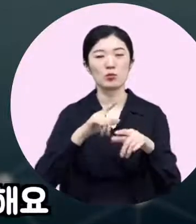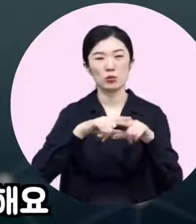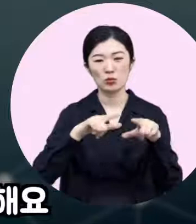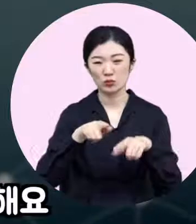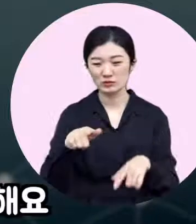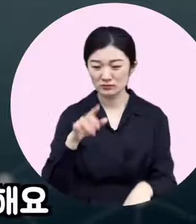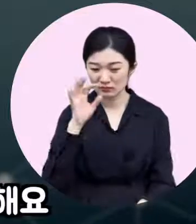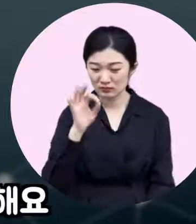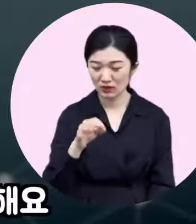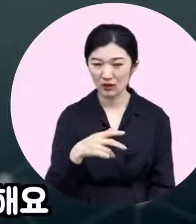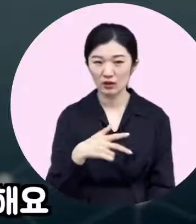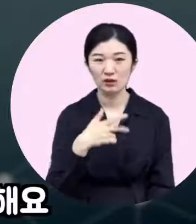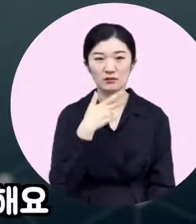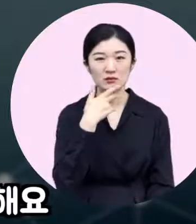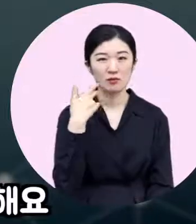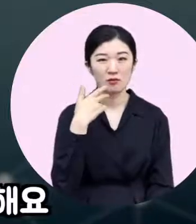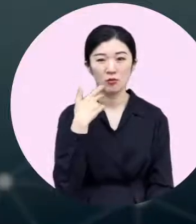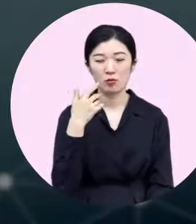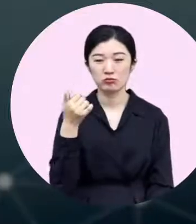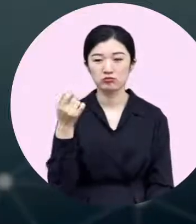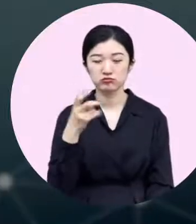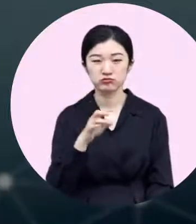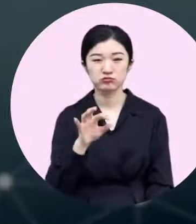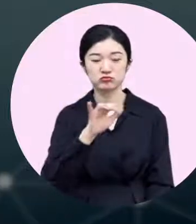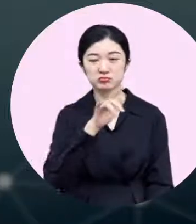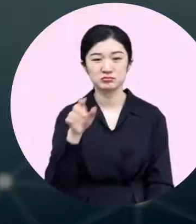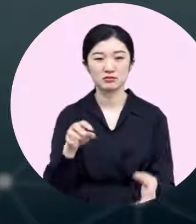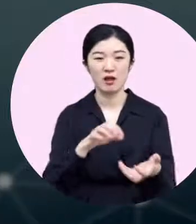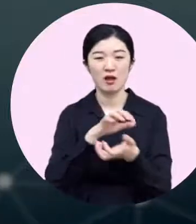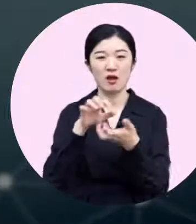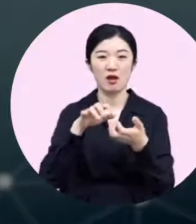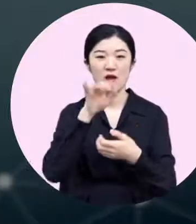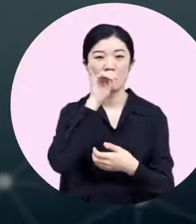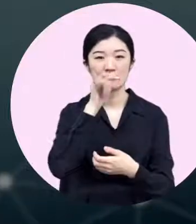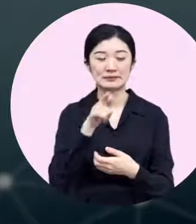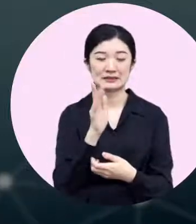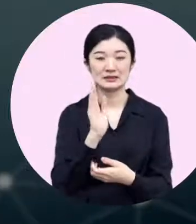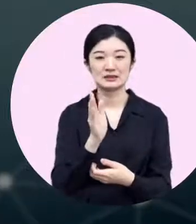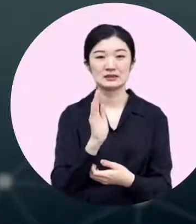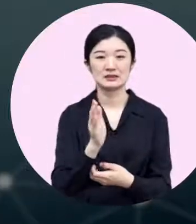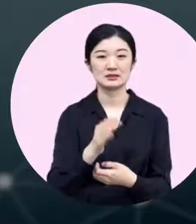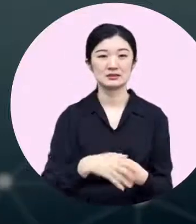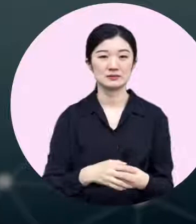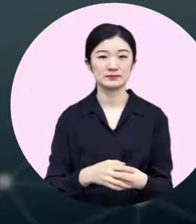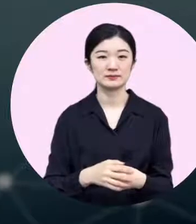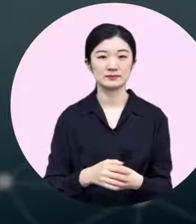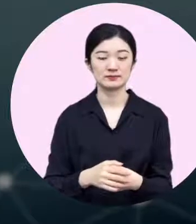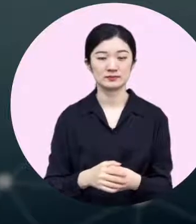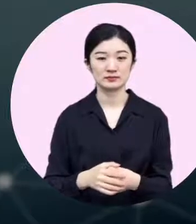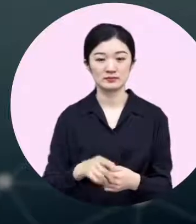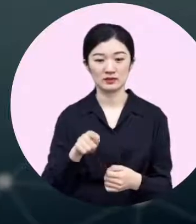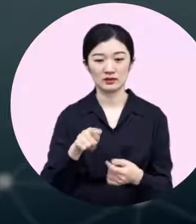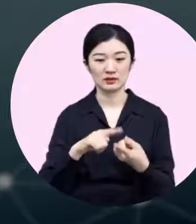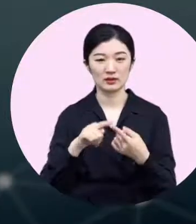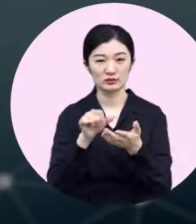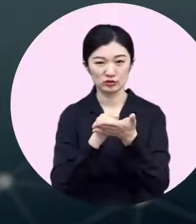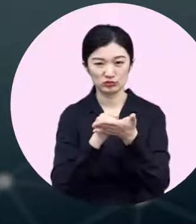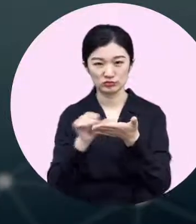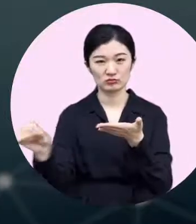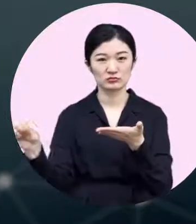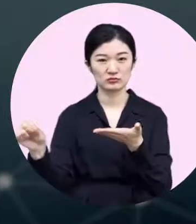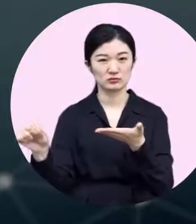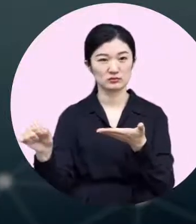지금 암호를 보시면 굉장히 복잡해요. 막 소문자, 대문자, 숫자 막 섞여 있기 때문에. 그래서 그 부분을 누르시고요. 요걸 그냥